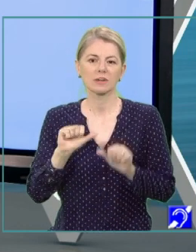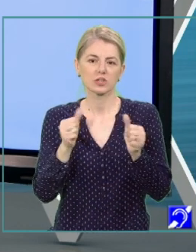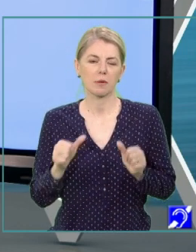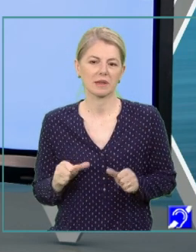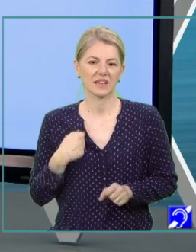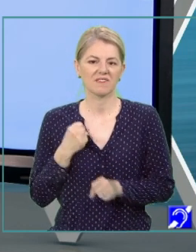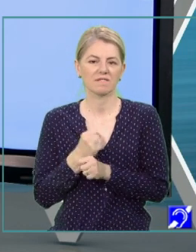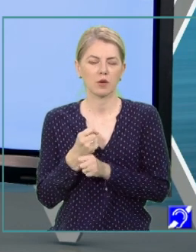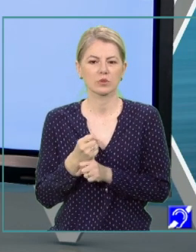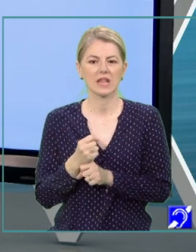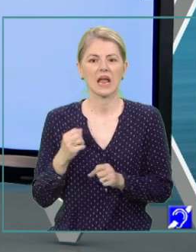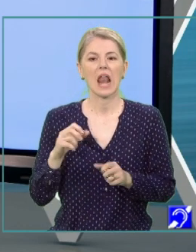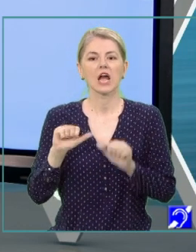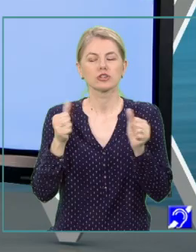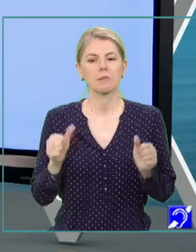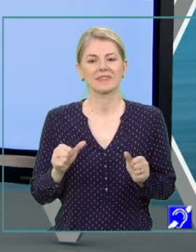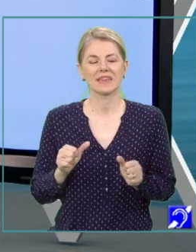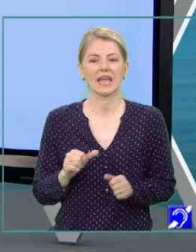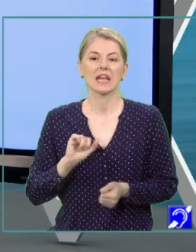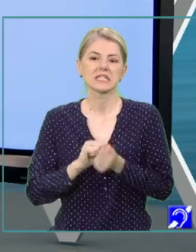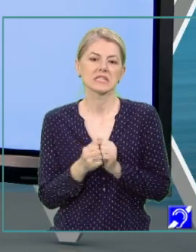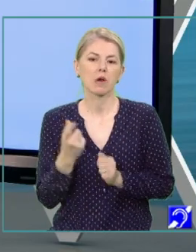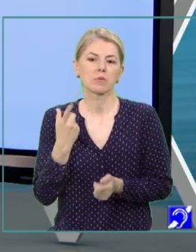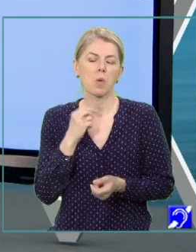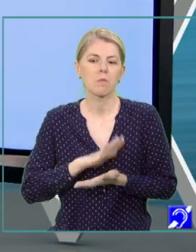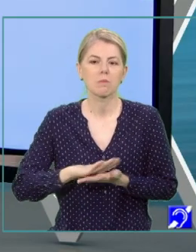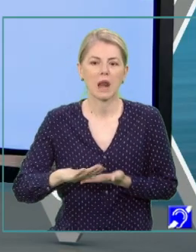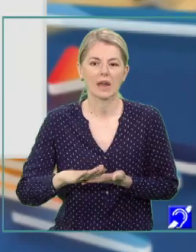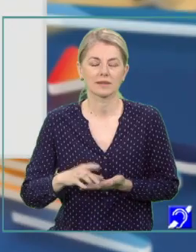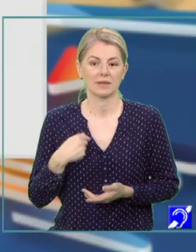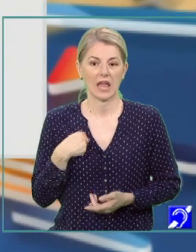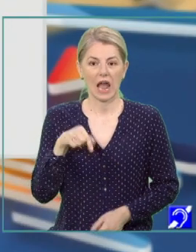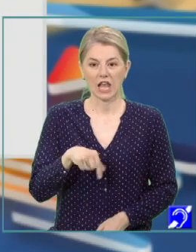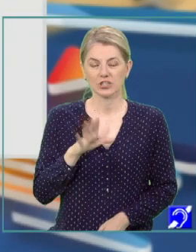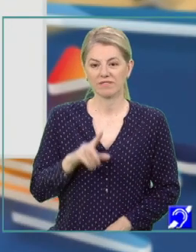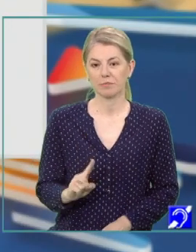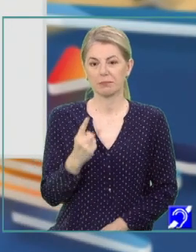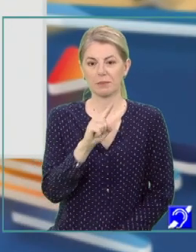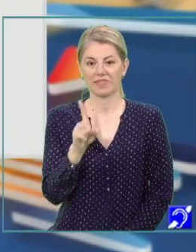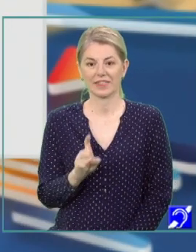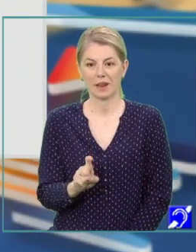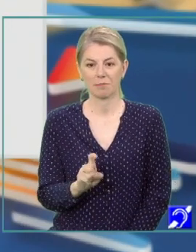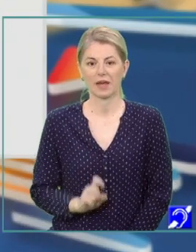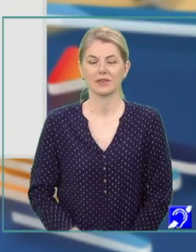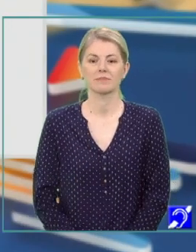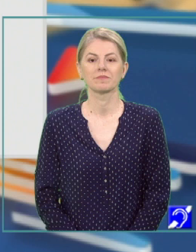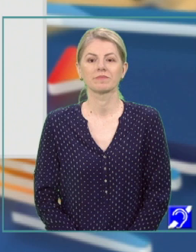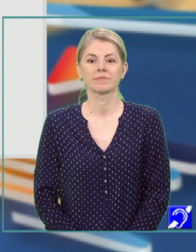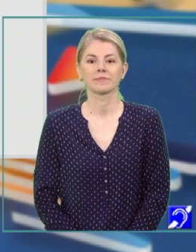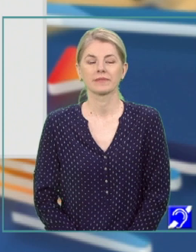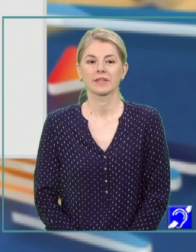studiat la geometrie în spațiu sau o figură geometrică plană. În cazul nostru, prima întrebare de la subiectul al